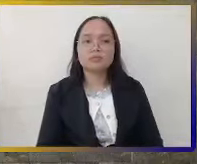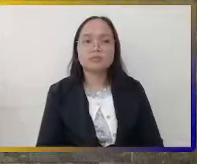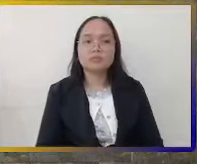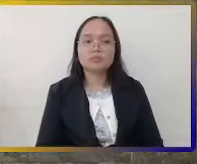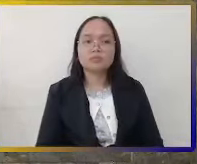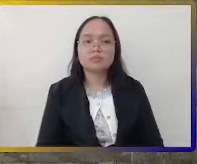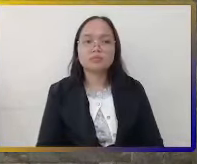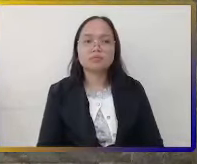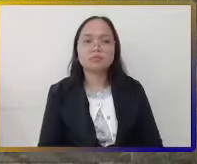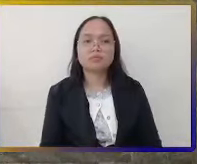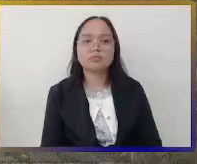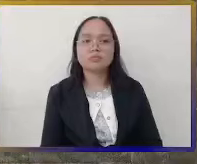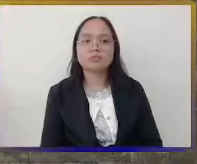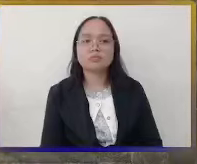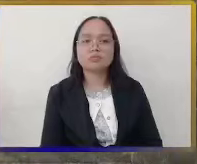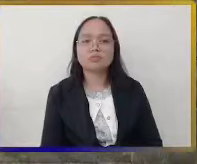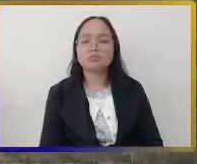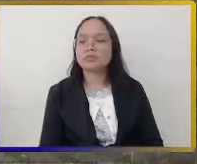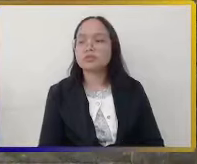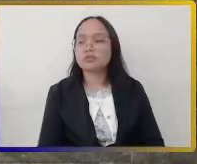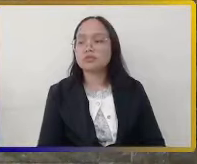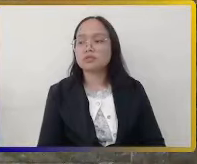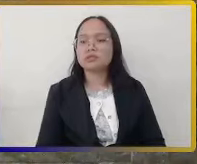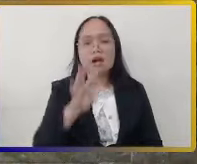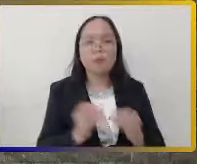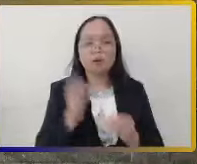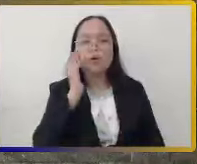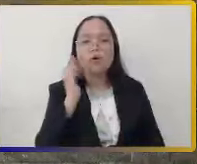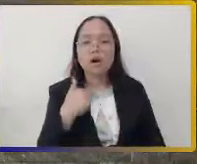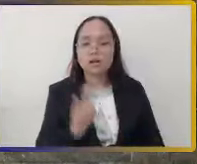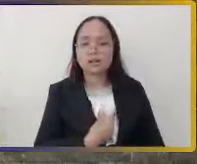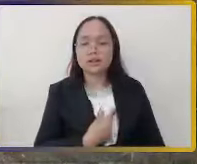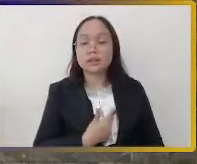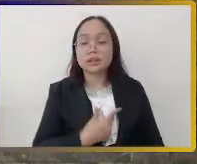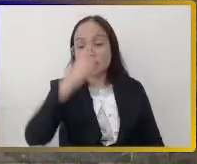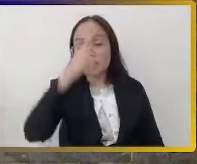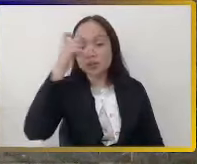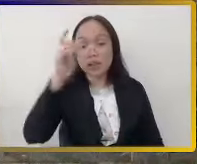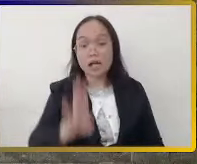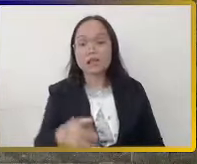Mas kilala po tayo ng Diyos. Sapagkat Diyos ang